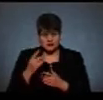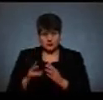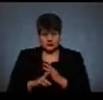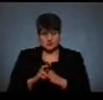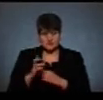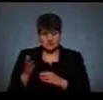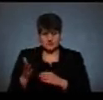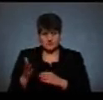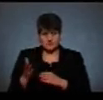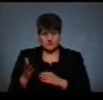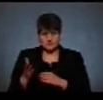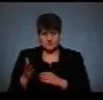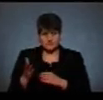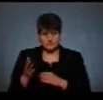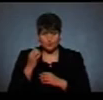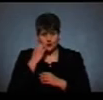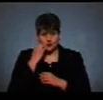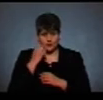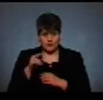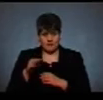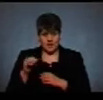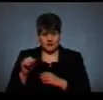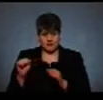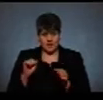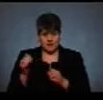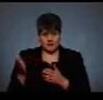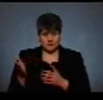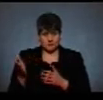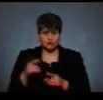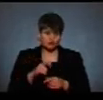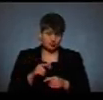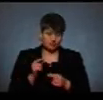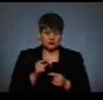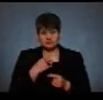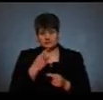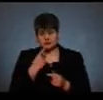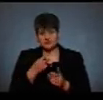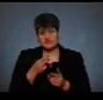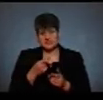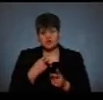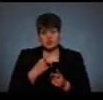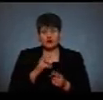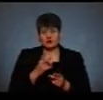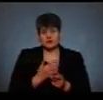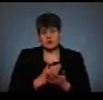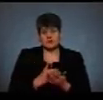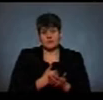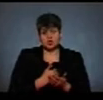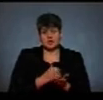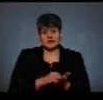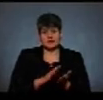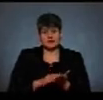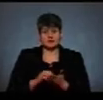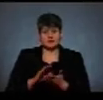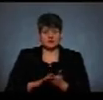до української церкви Московського патріархату. Ну, і люди визначалися, і хто мав бажання,